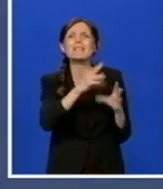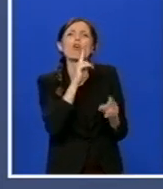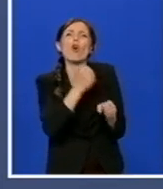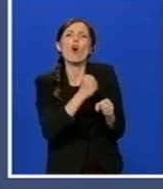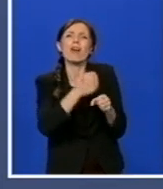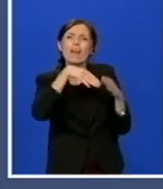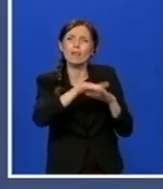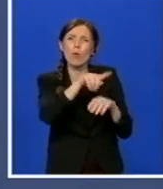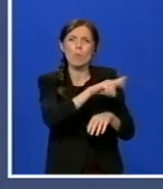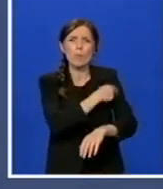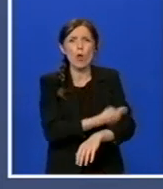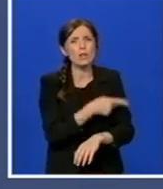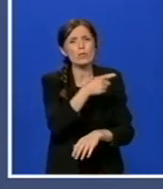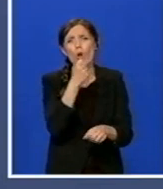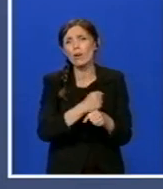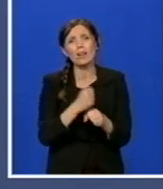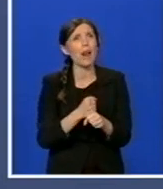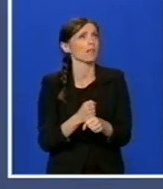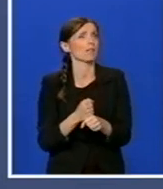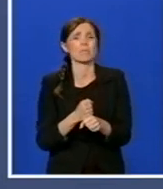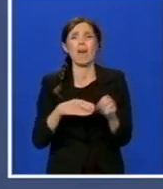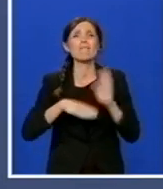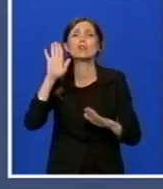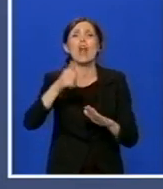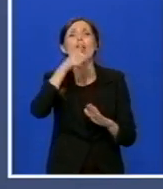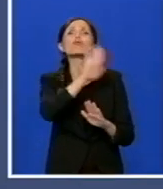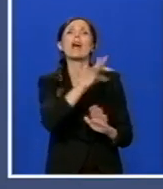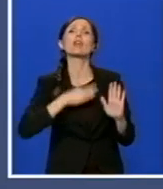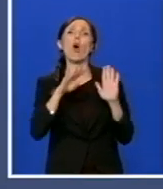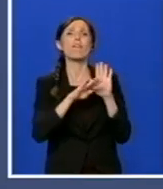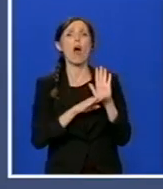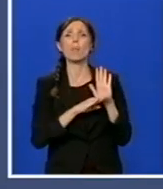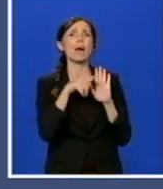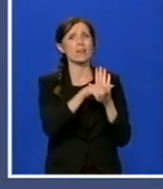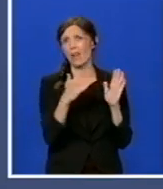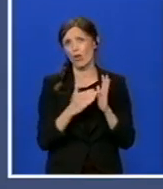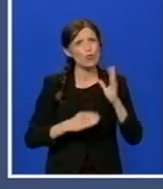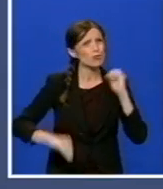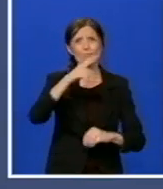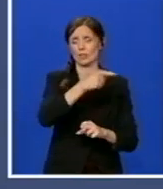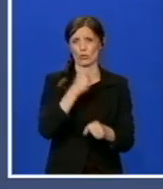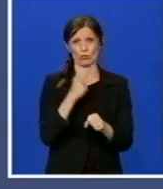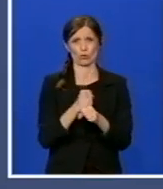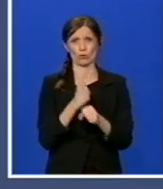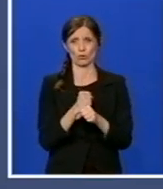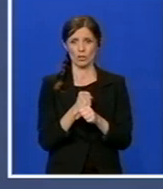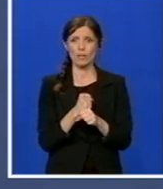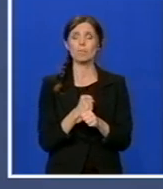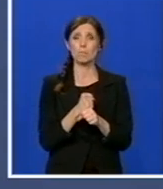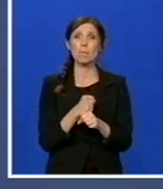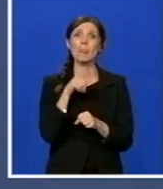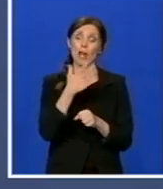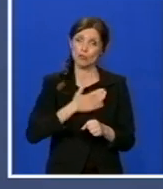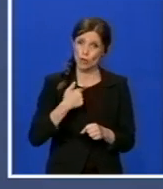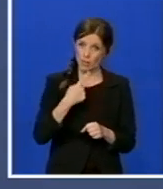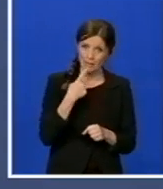je njihova radna obaveza. Želim da vam kažem da su radnici, zdravstveni radnici, pa